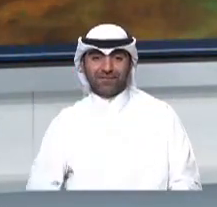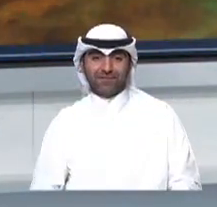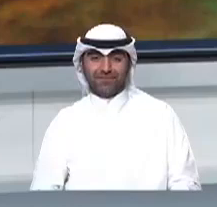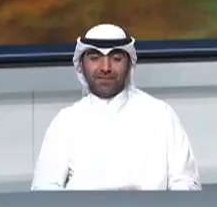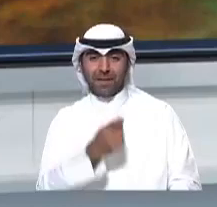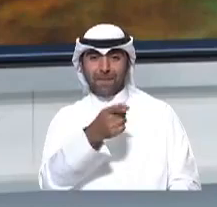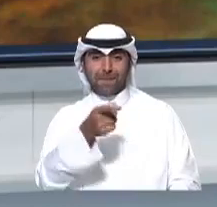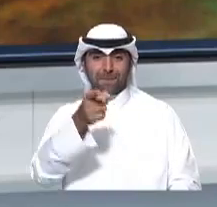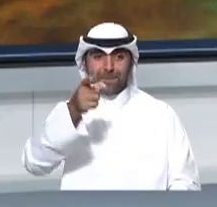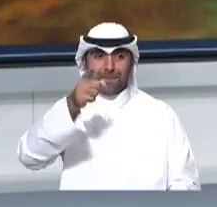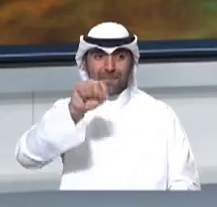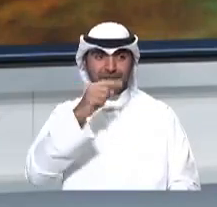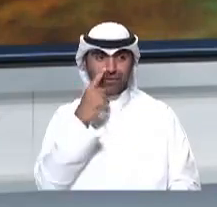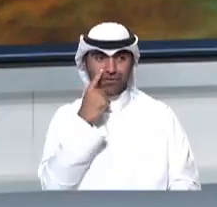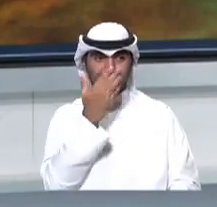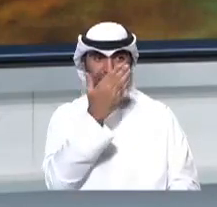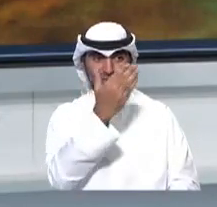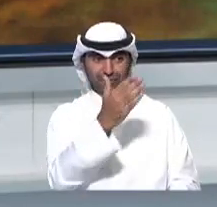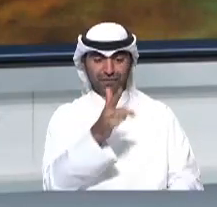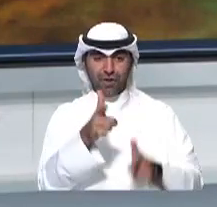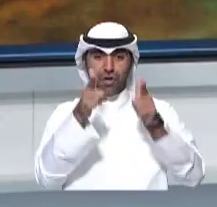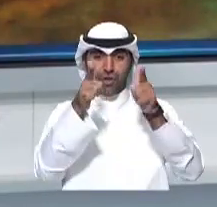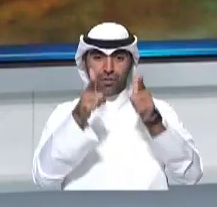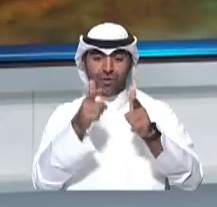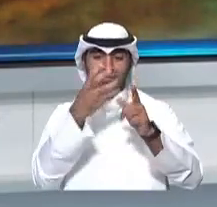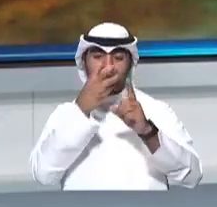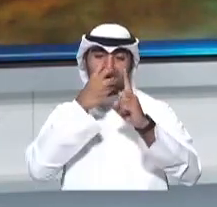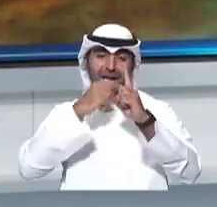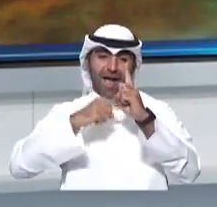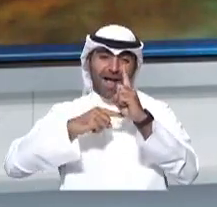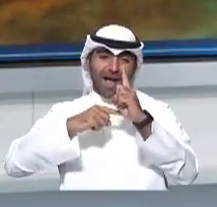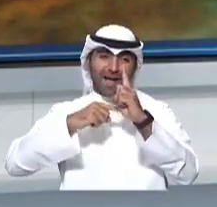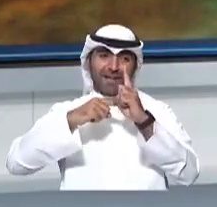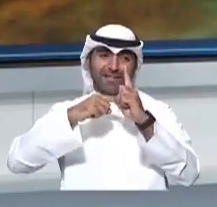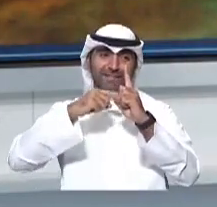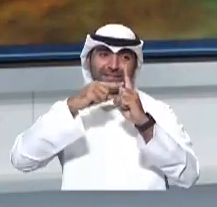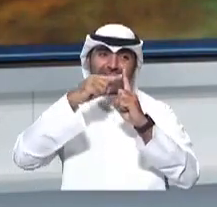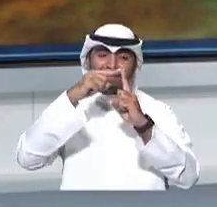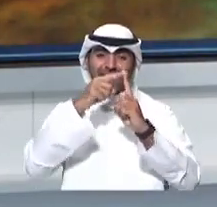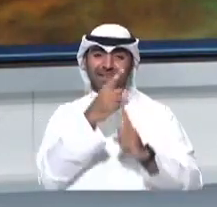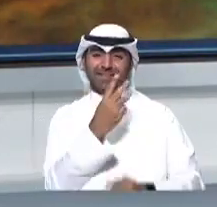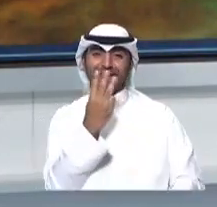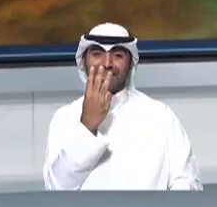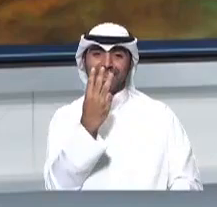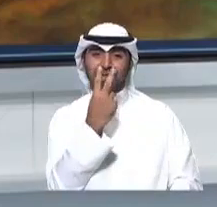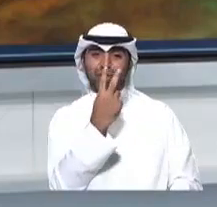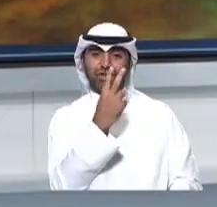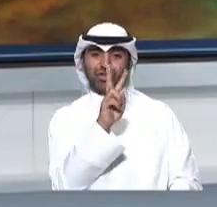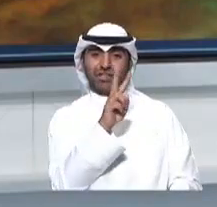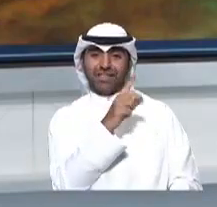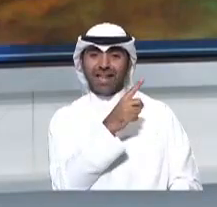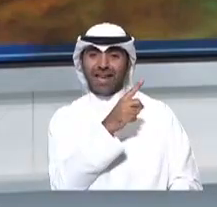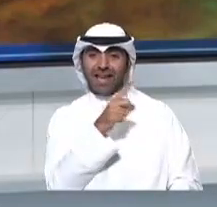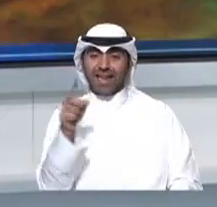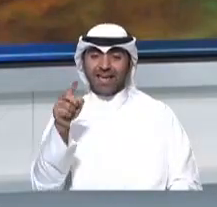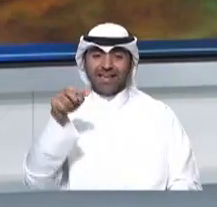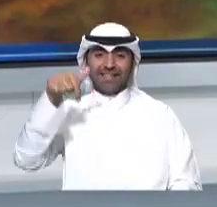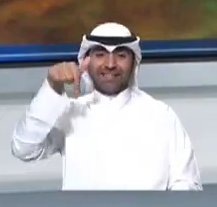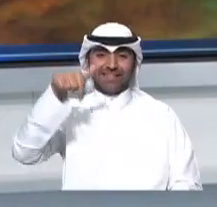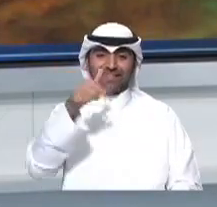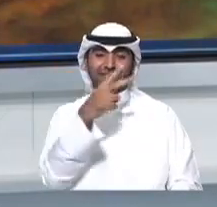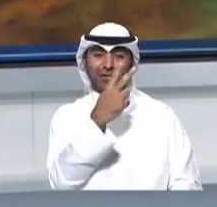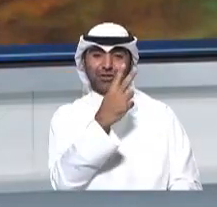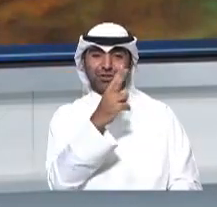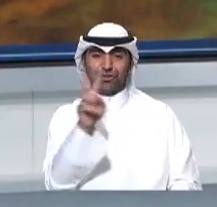الحرارة العظمى لا تزال درجات معتدلة بشكل عام، من 23 إلى 26 درجة مئوية بشكل عام على